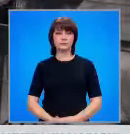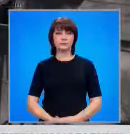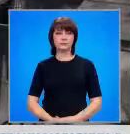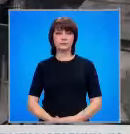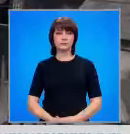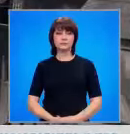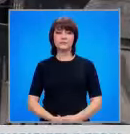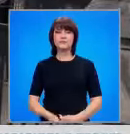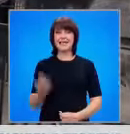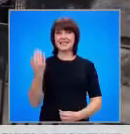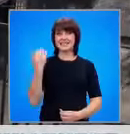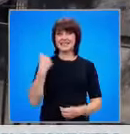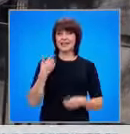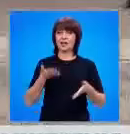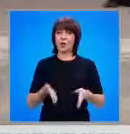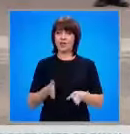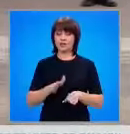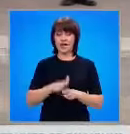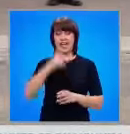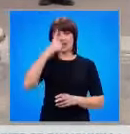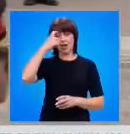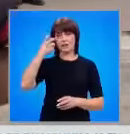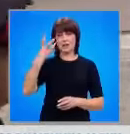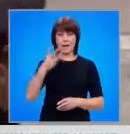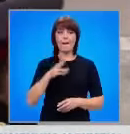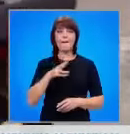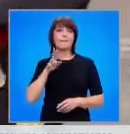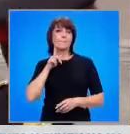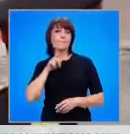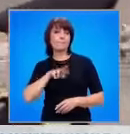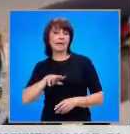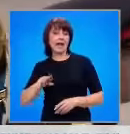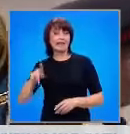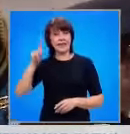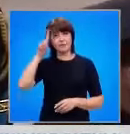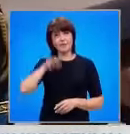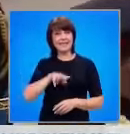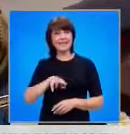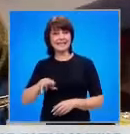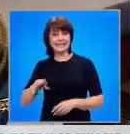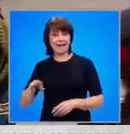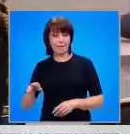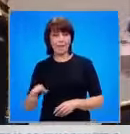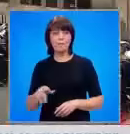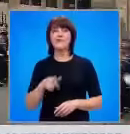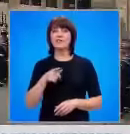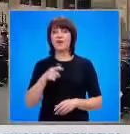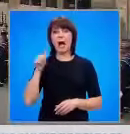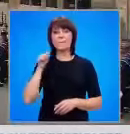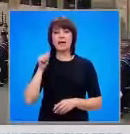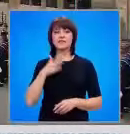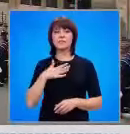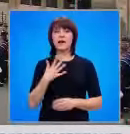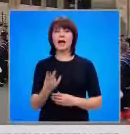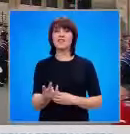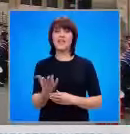А зад ковчега, новия крал Чарлз III, братята и сестра му и синовете му, принцовете Уилям и Хари. В Уестминстърското абатство бяха